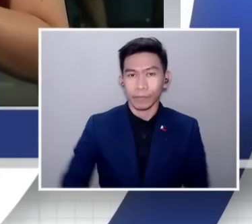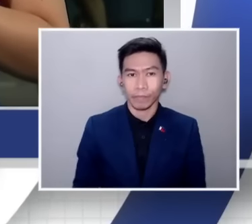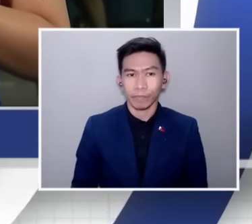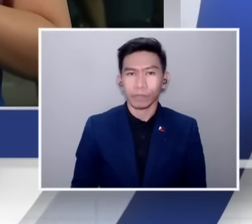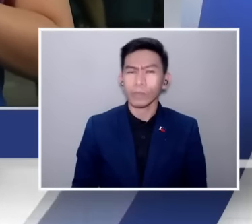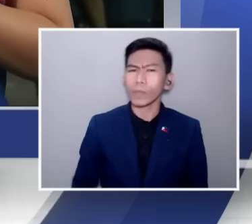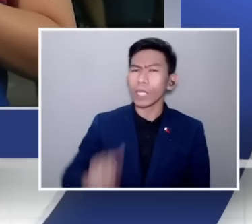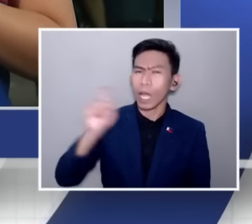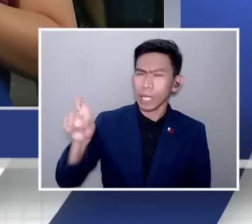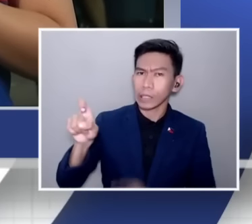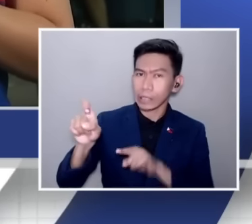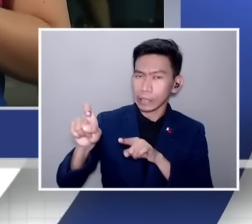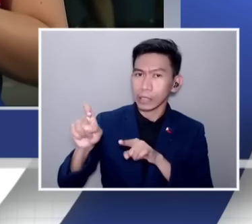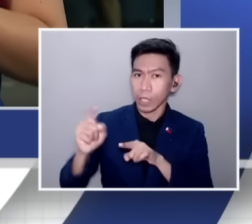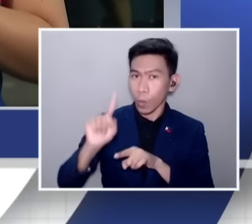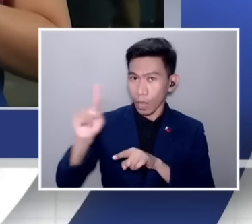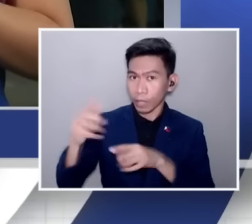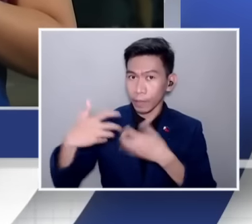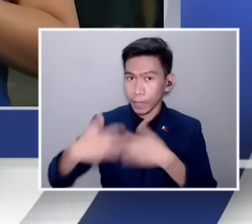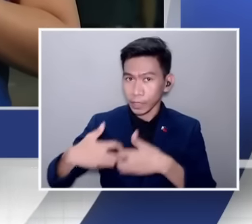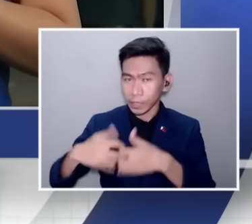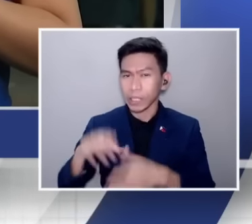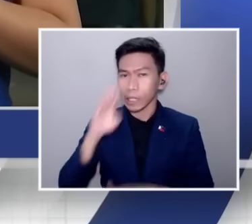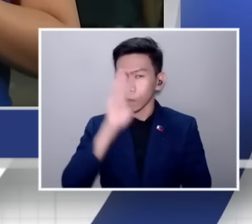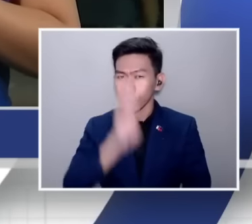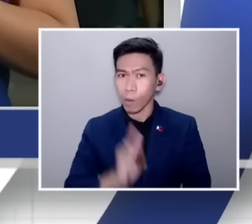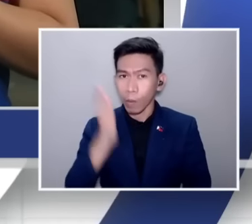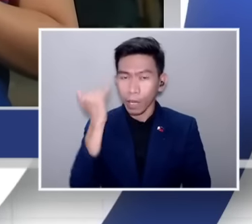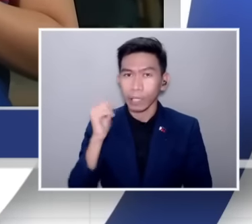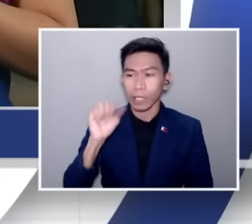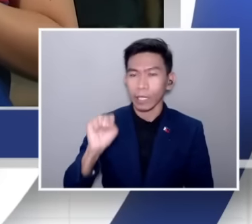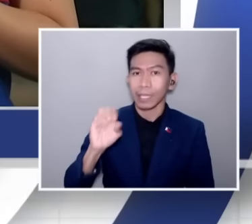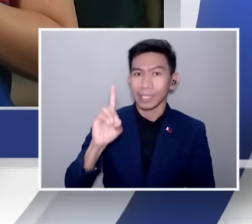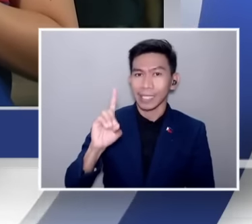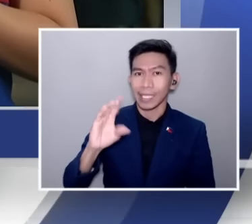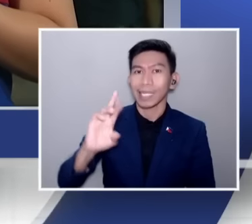ang nasira dyan dahil naman sa yung SD card defective.